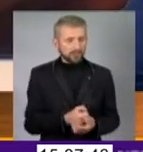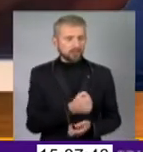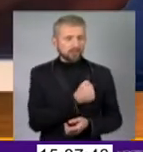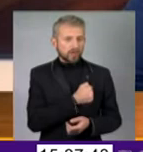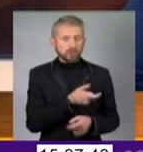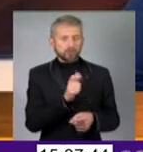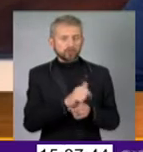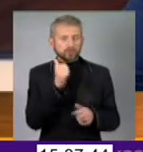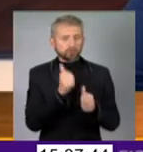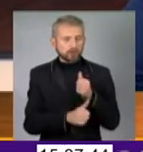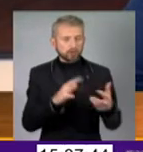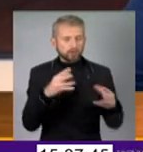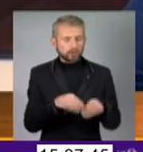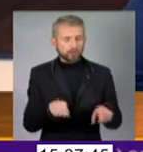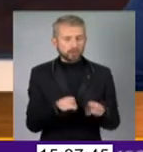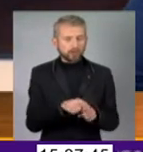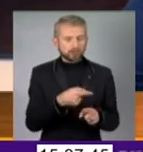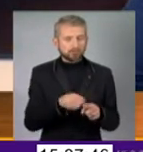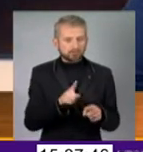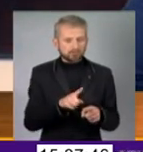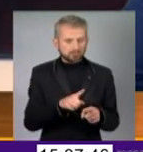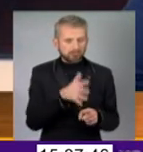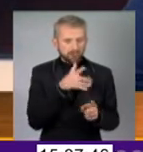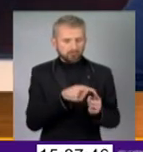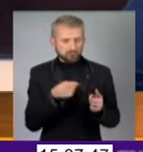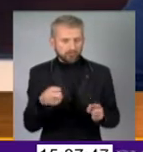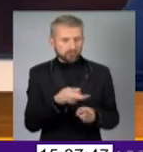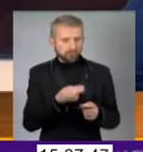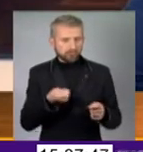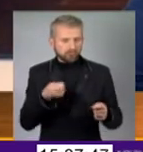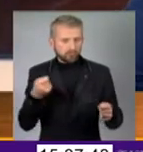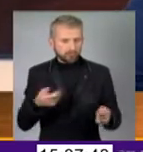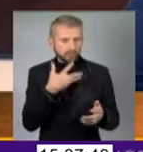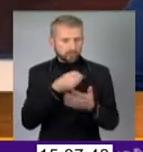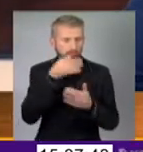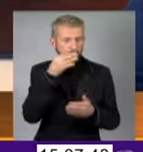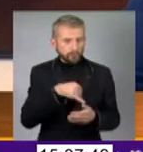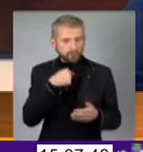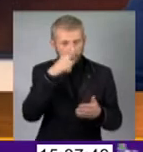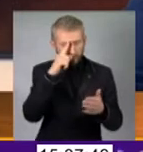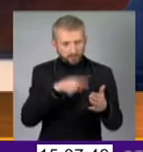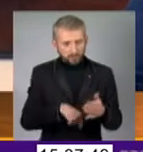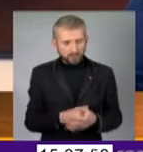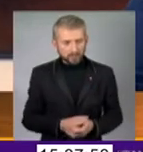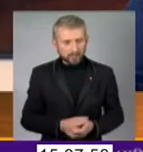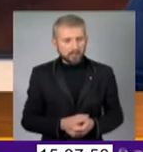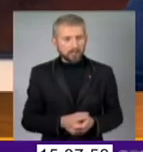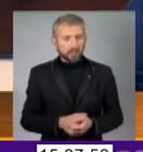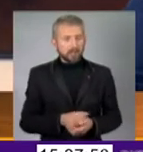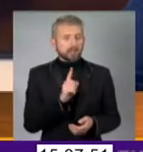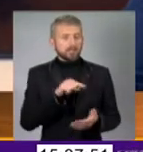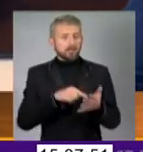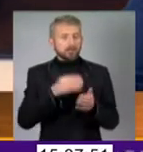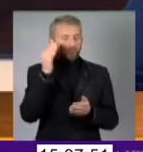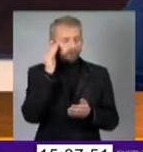На жаль, дуже часто виходить так, що це більше терміни. Нас, знов-таки, на своєму досвіді, я вже переконався на особистому. Але з точки